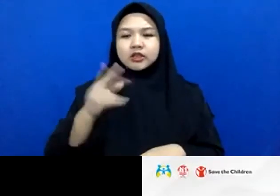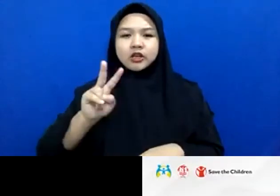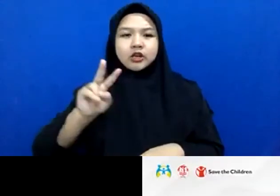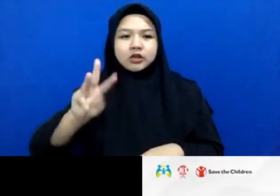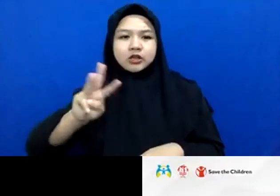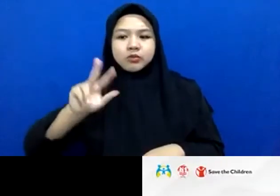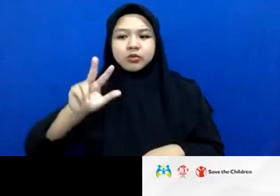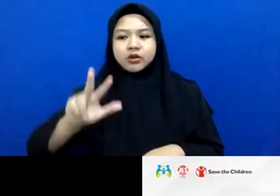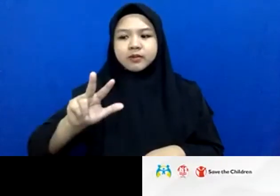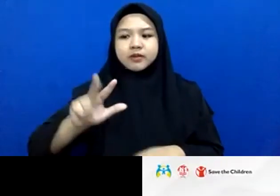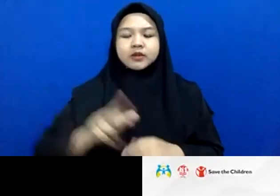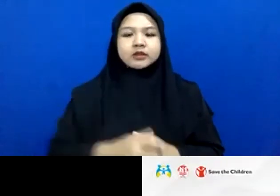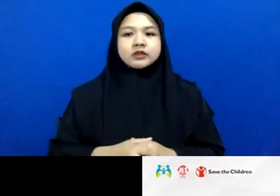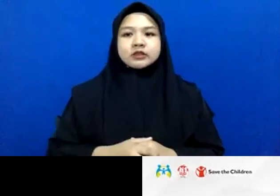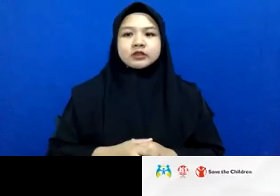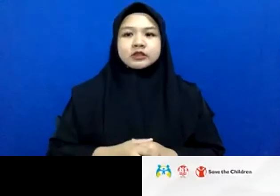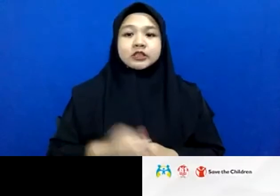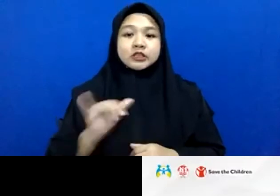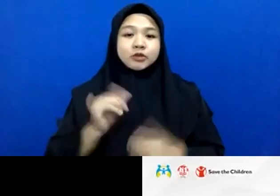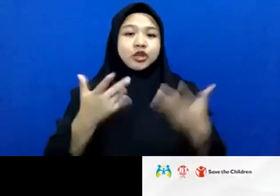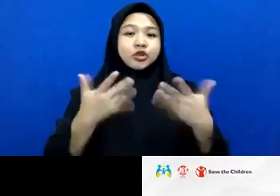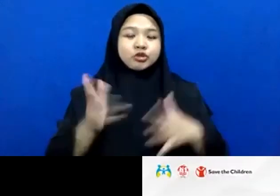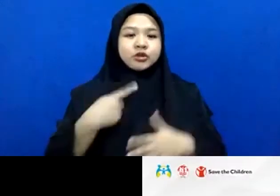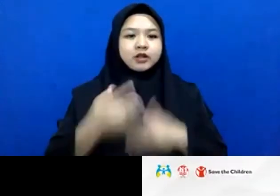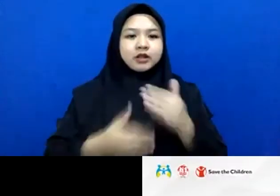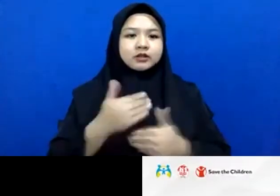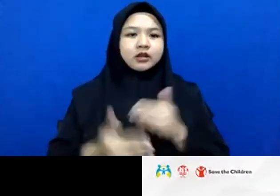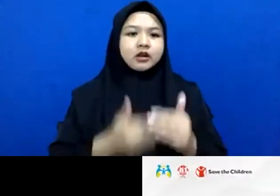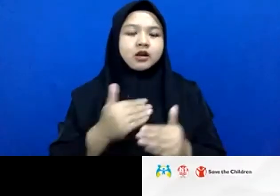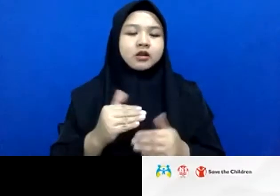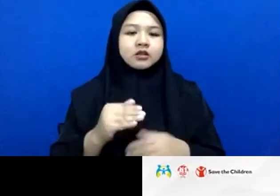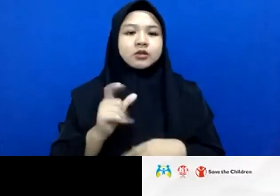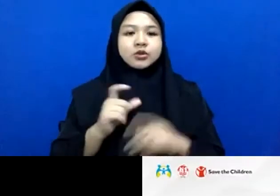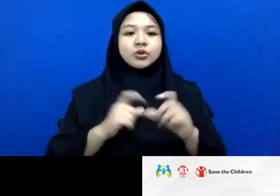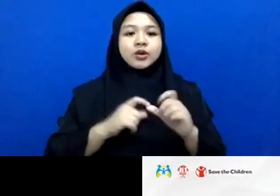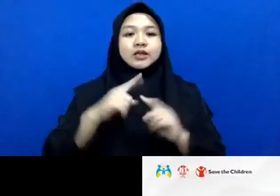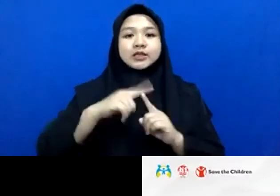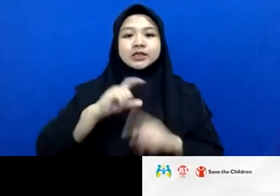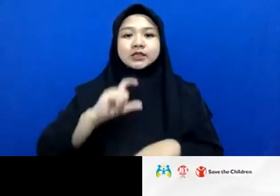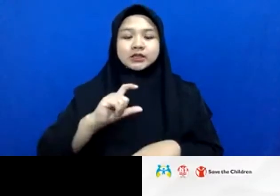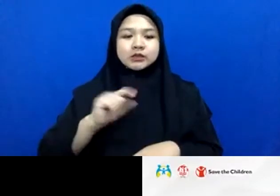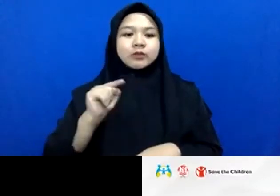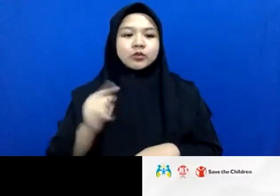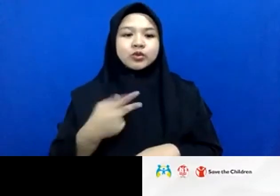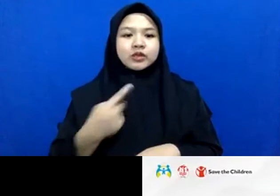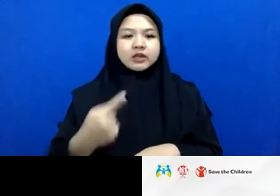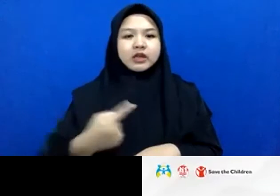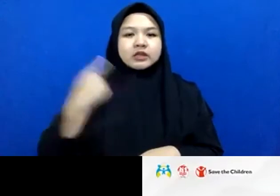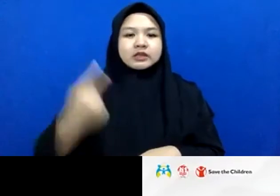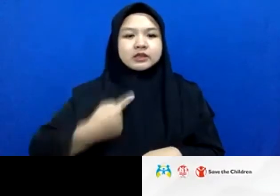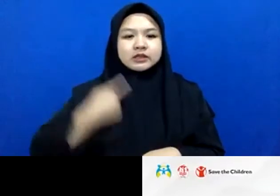38, seperti yang sudah kita laksanakan bersama USDC, itu kita sering